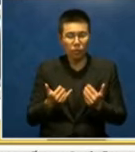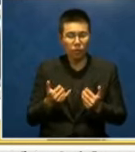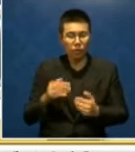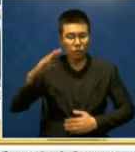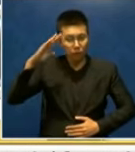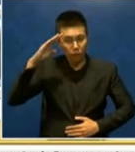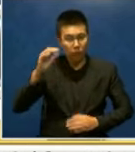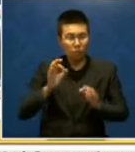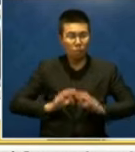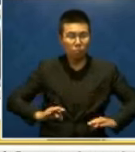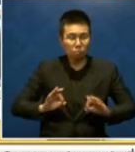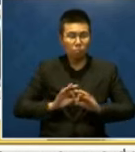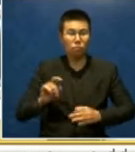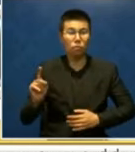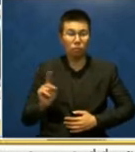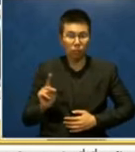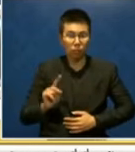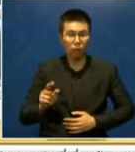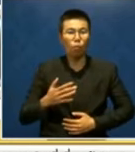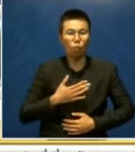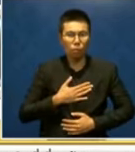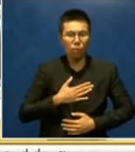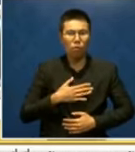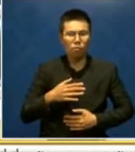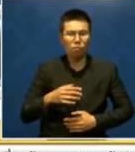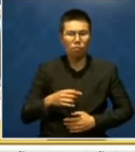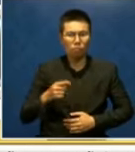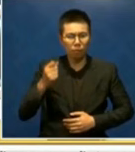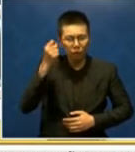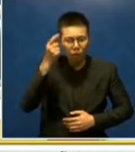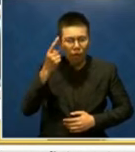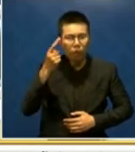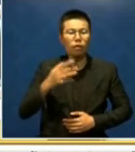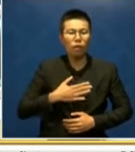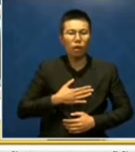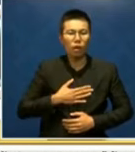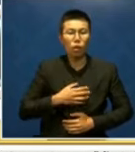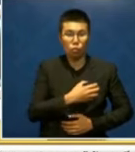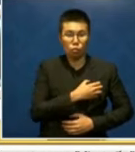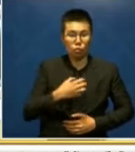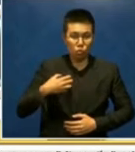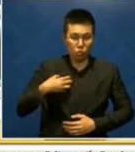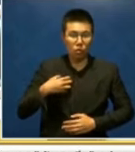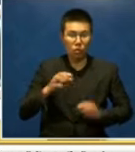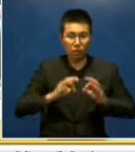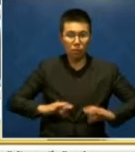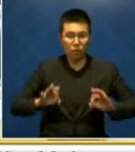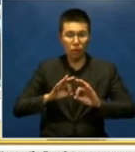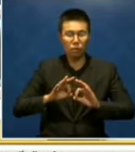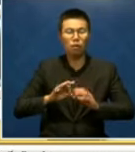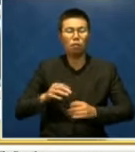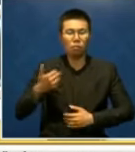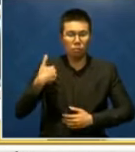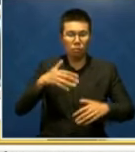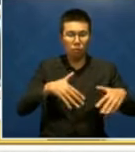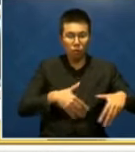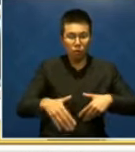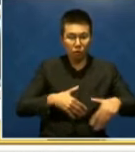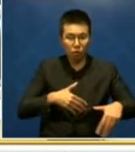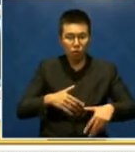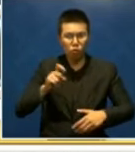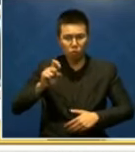ไหนแต่ผมมั่นใจครับว่าการทูดสำคัญกว่าและสำคัญที่สุดก็คือพี่น้องประชาชนต้องมีที่อยู่